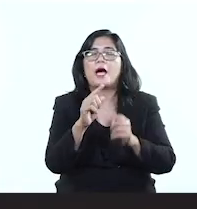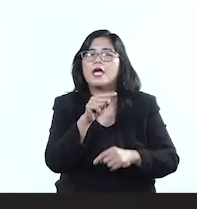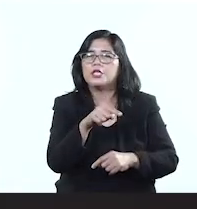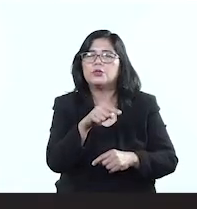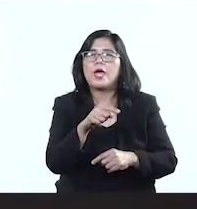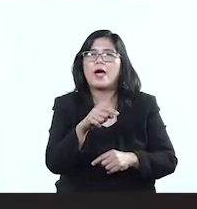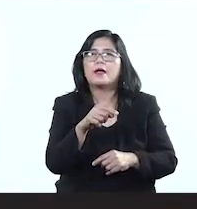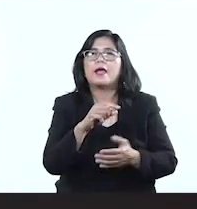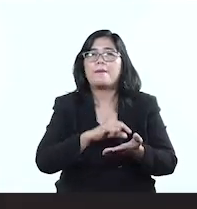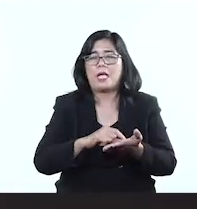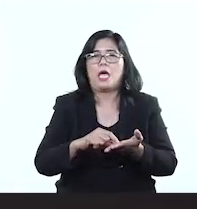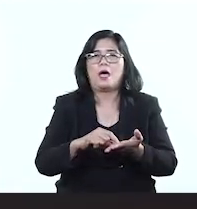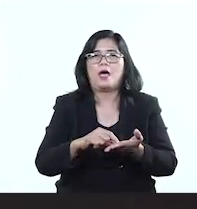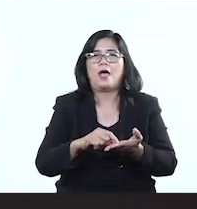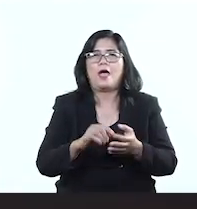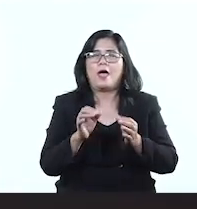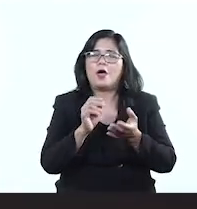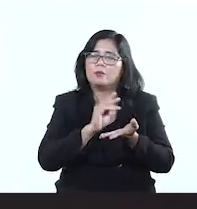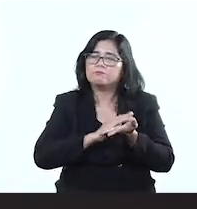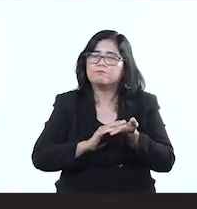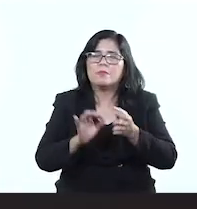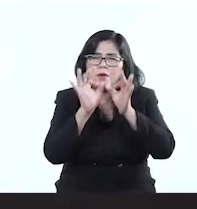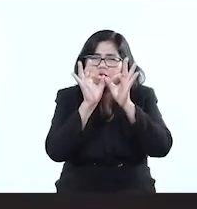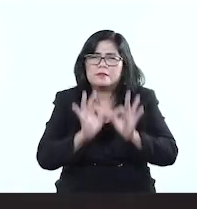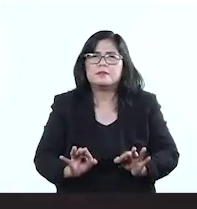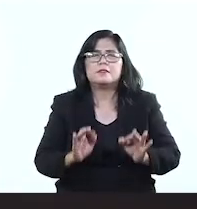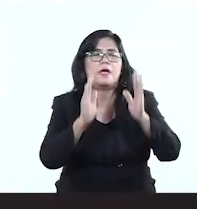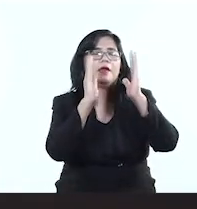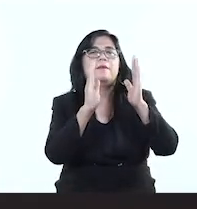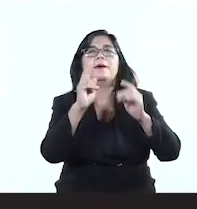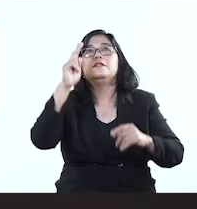yang saya sebut Hai murni di hadapan Allah